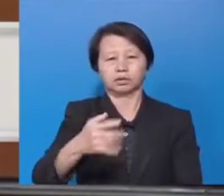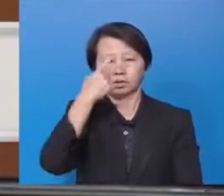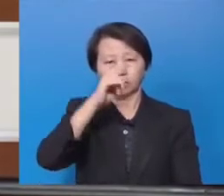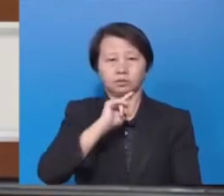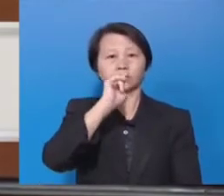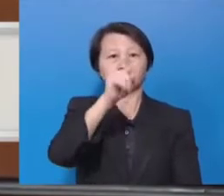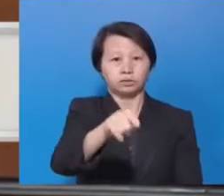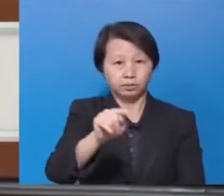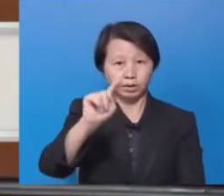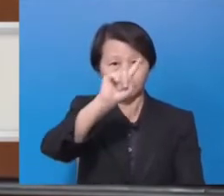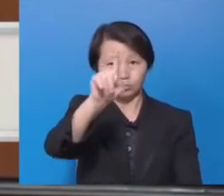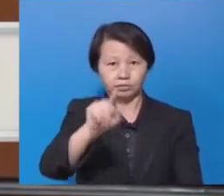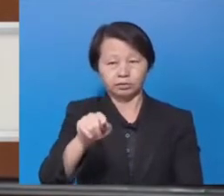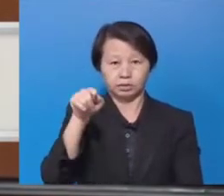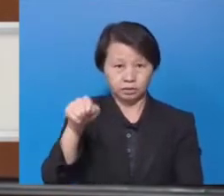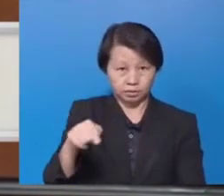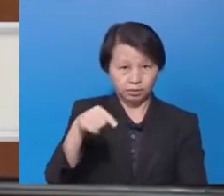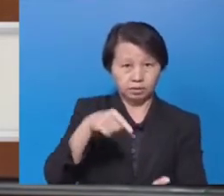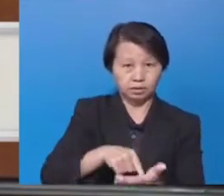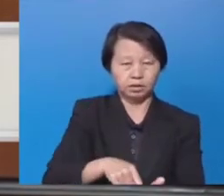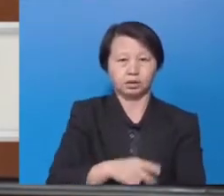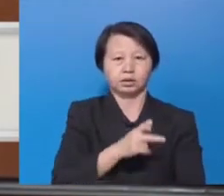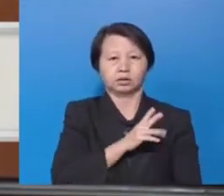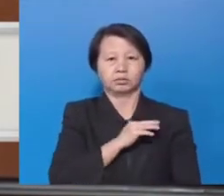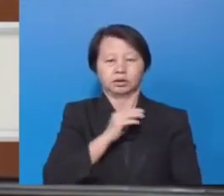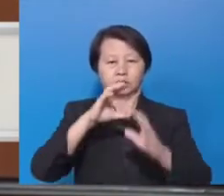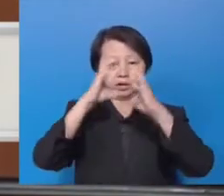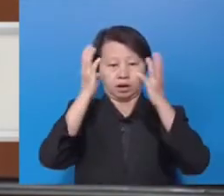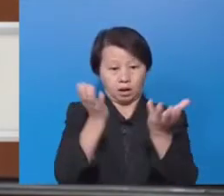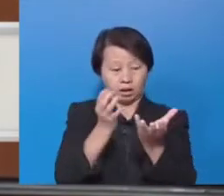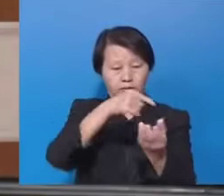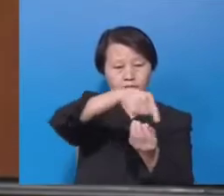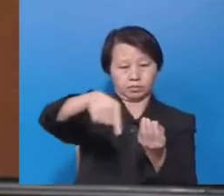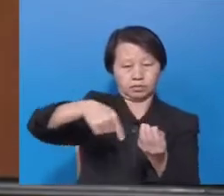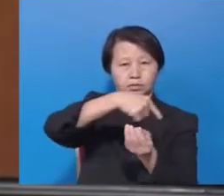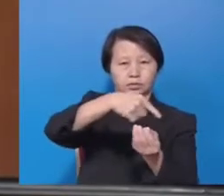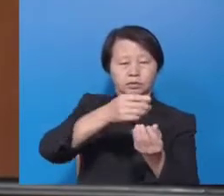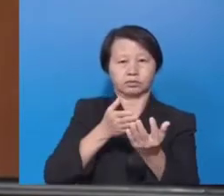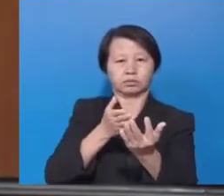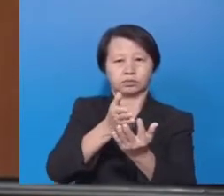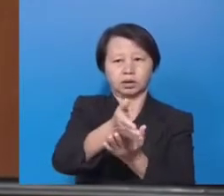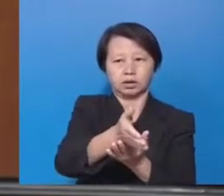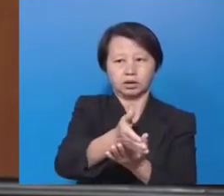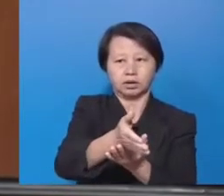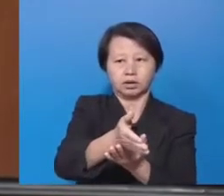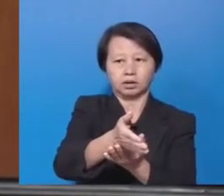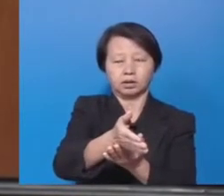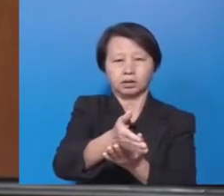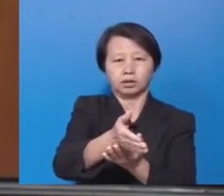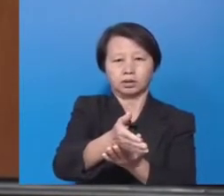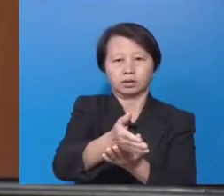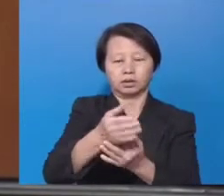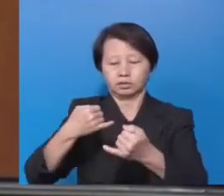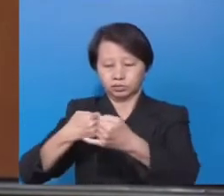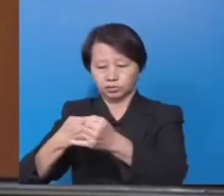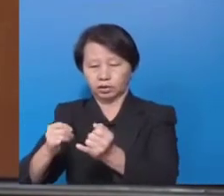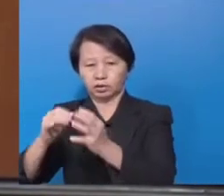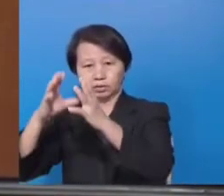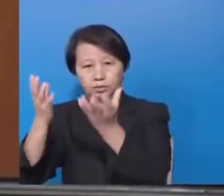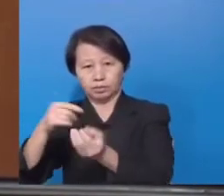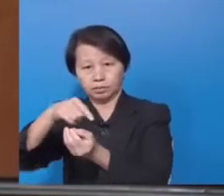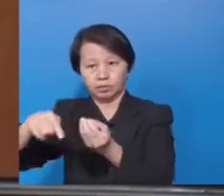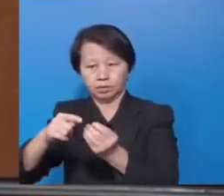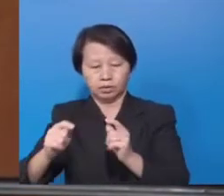untuk jawaban kepada soalan ini Kementerian alam sekitar dan ayat awful Gaza melalui jabatan alam sekitar terus